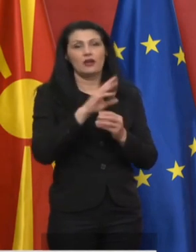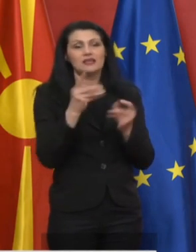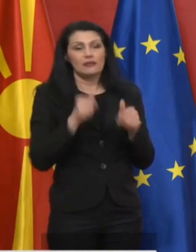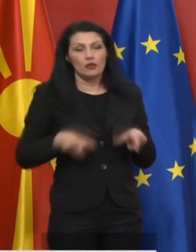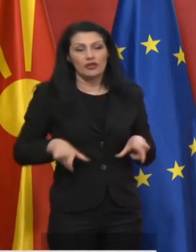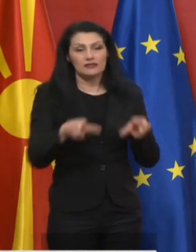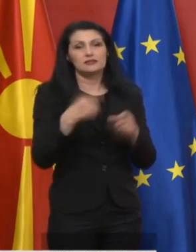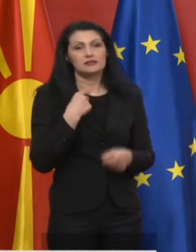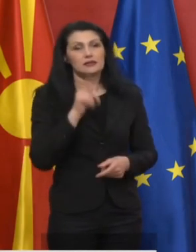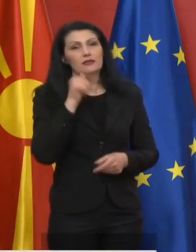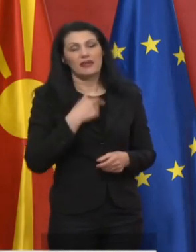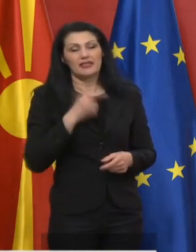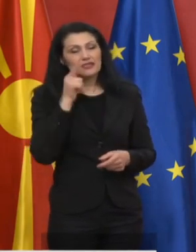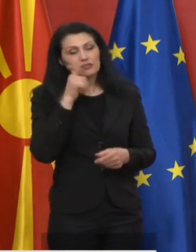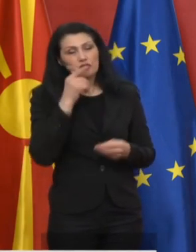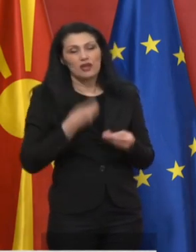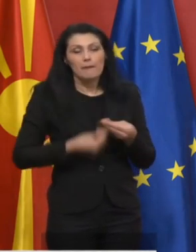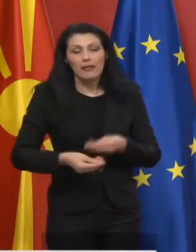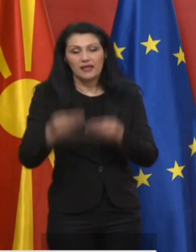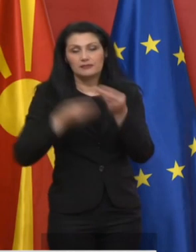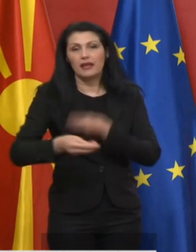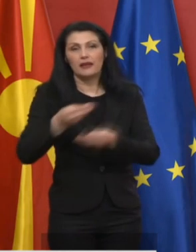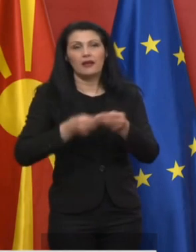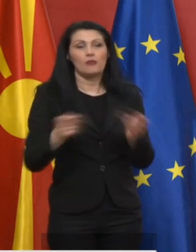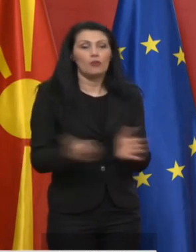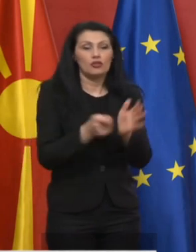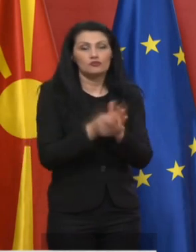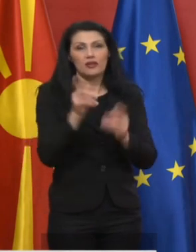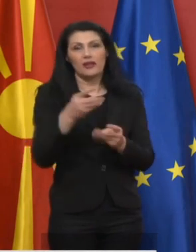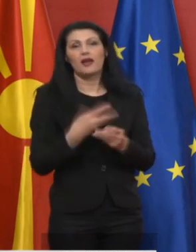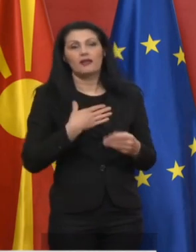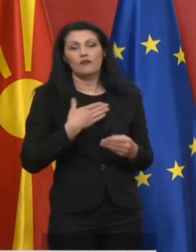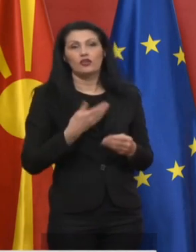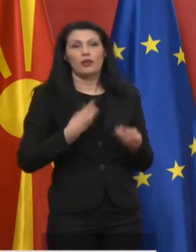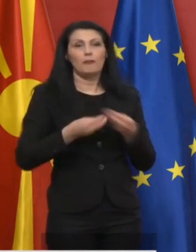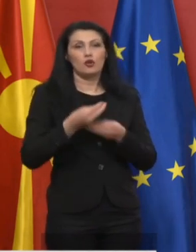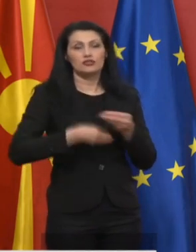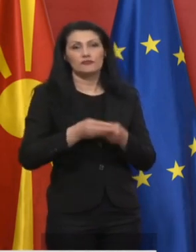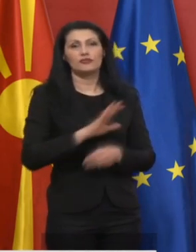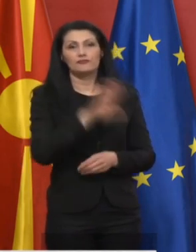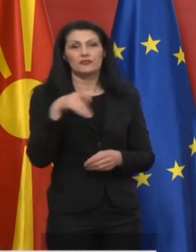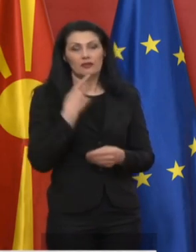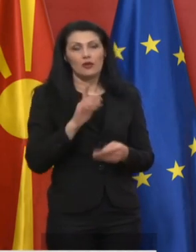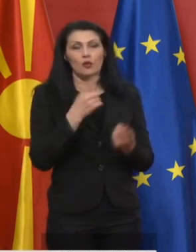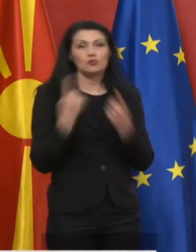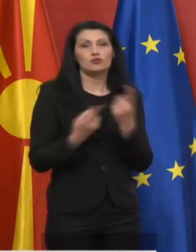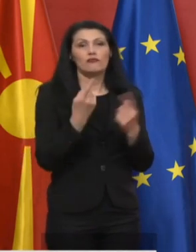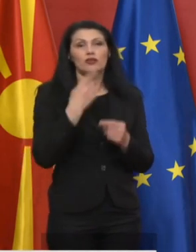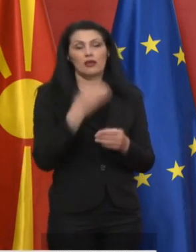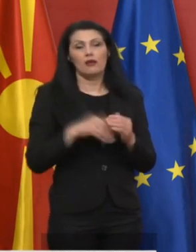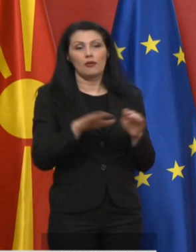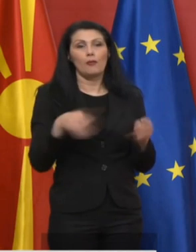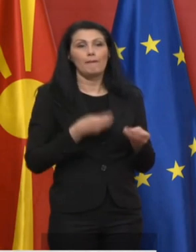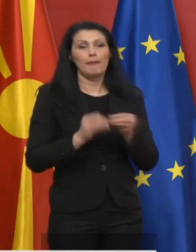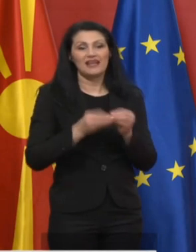со потешкотии во пласманот на земјоделските производи. Во услови на ограничен пристап до